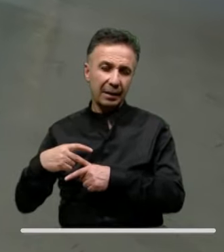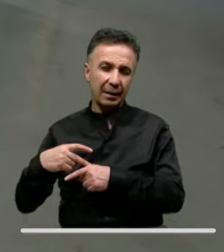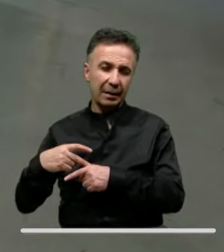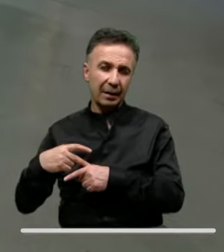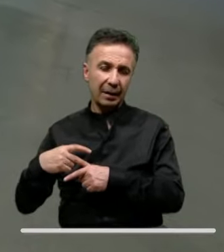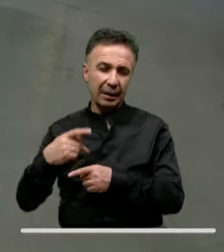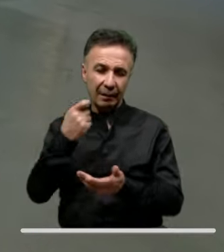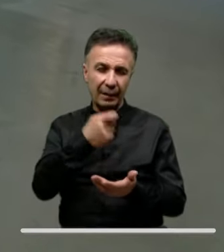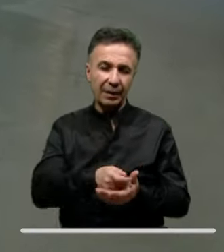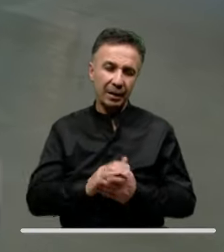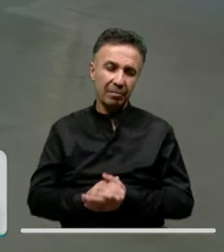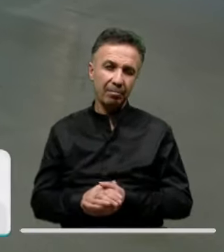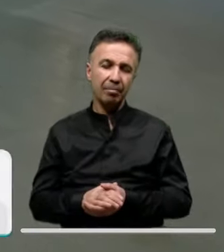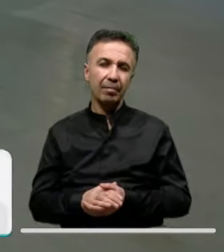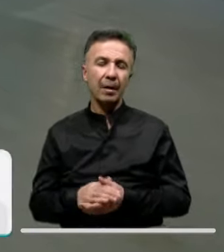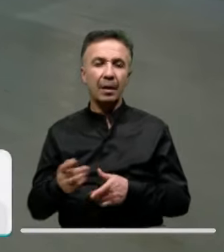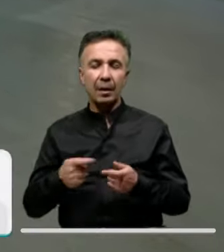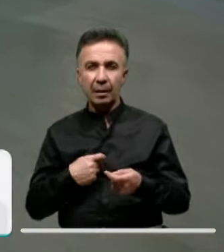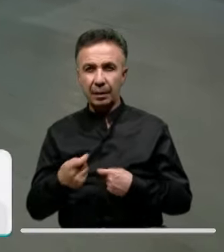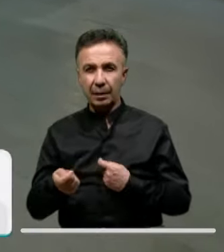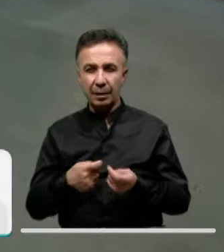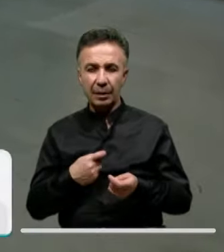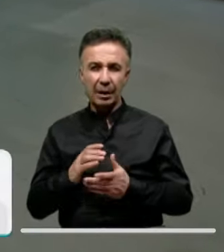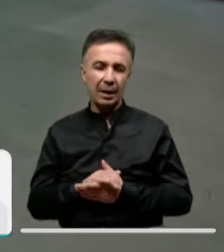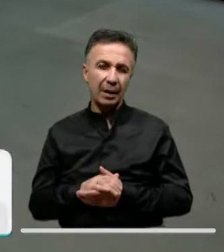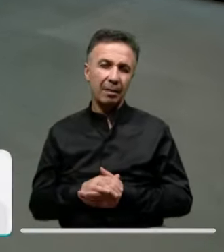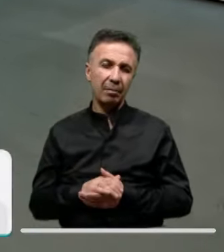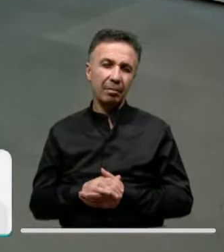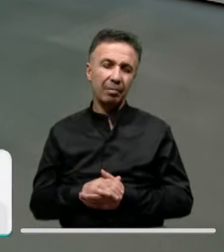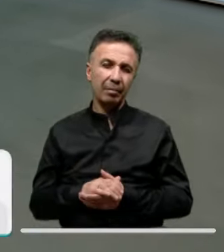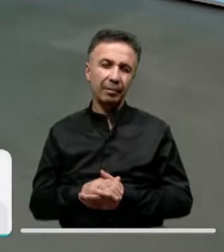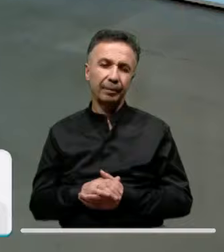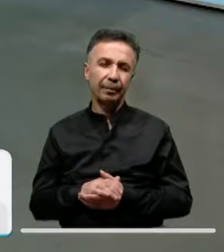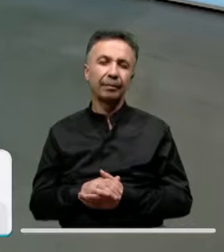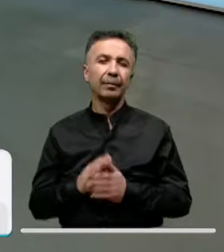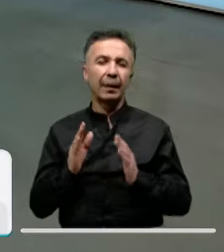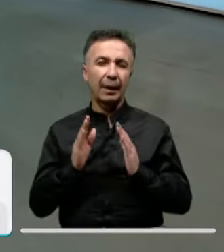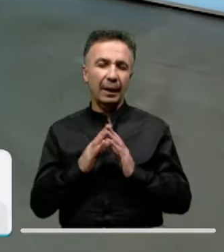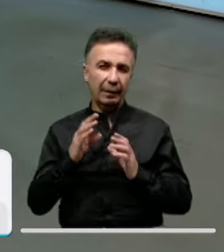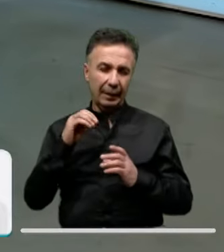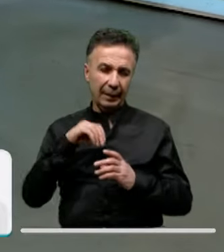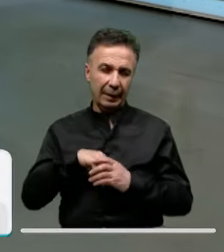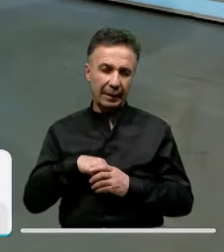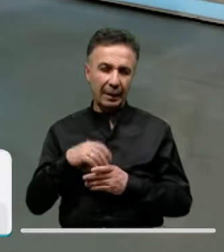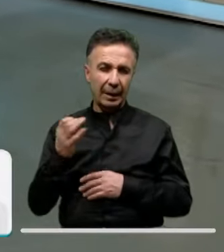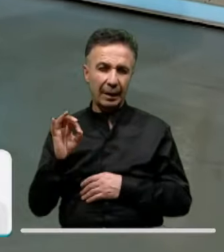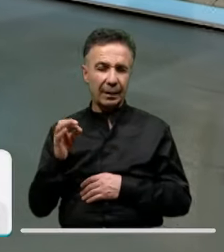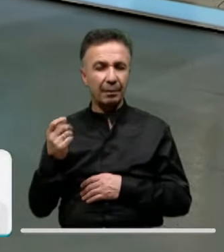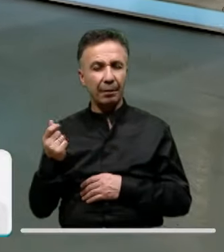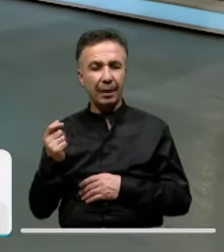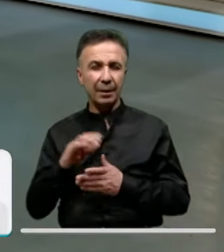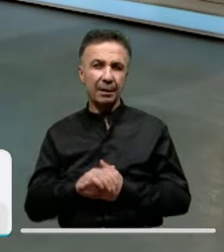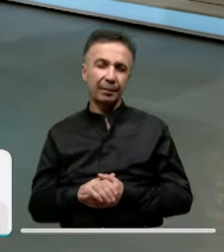Tabii ki. Yani şöyle düşünelim. Ticari efendim kuyumcudur veya evindedir. Fark etmez. Çünkü altın bir paradır, bir